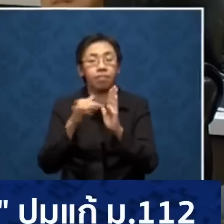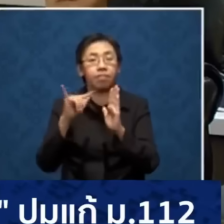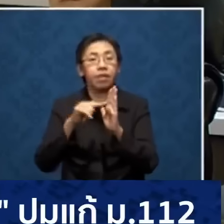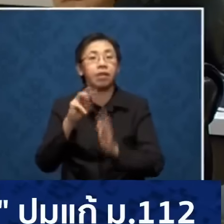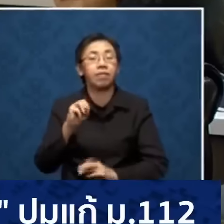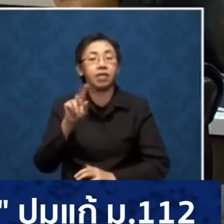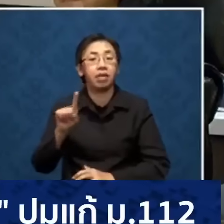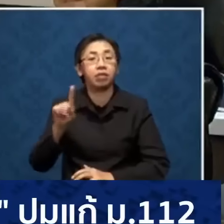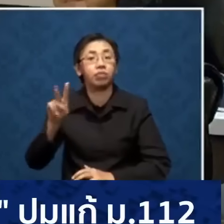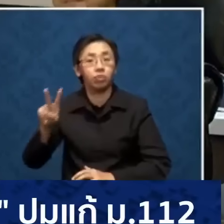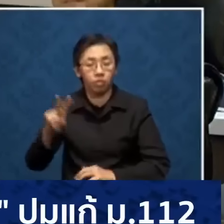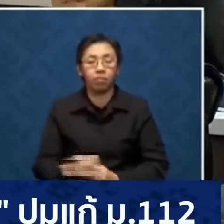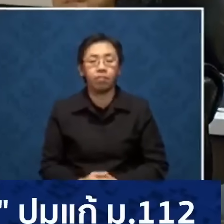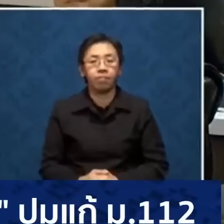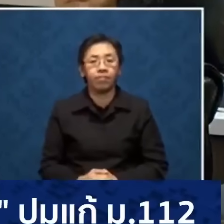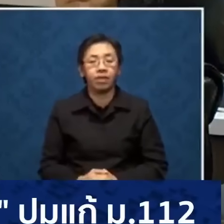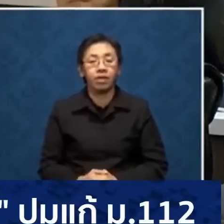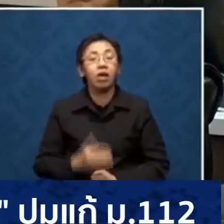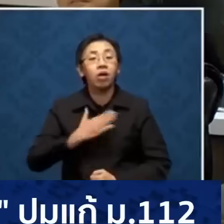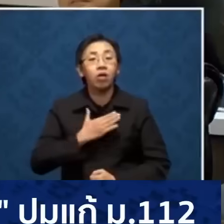แบบนี้ประเทศไทยก็ลำบากครับ